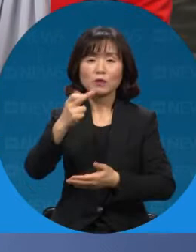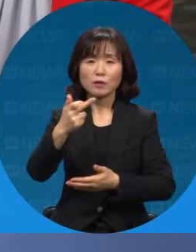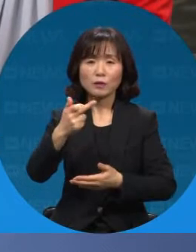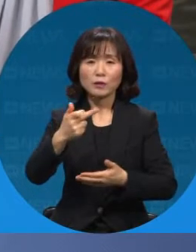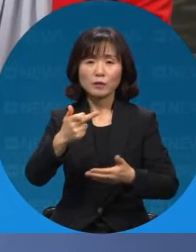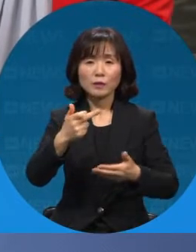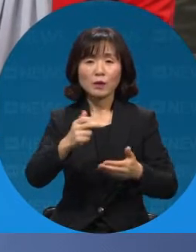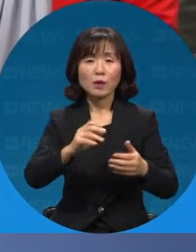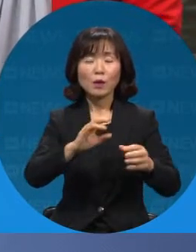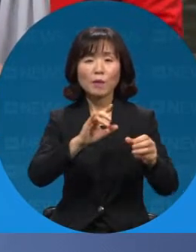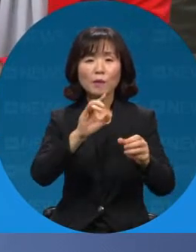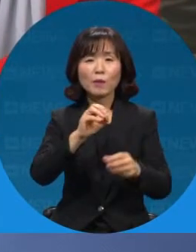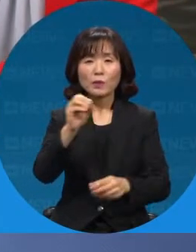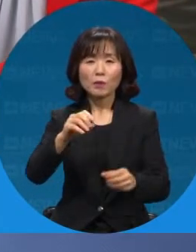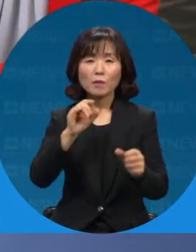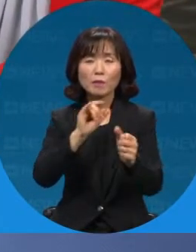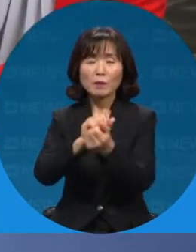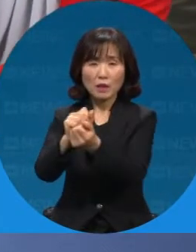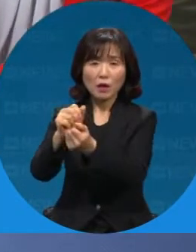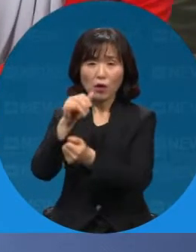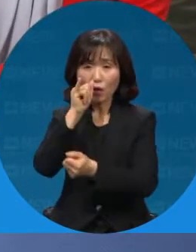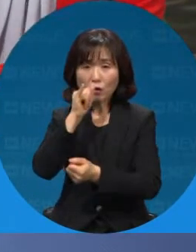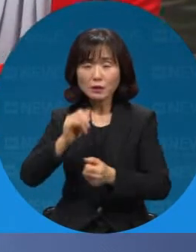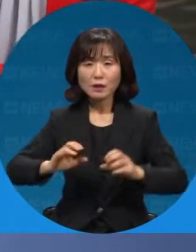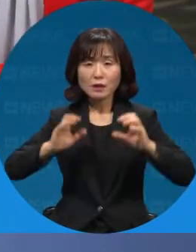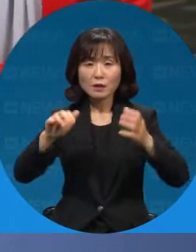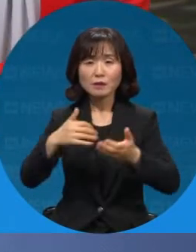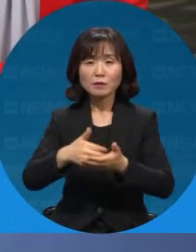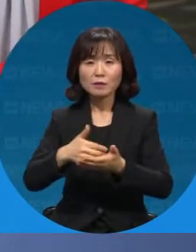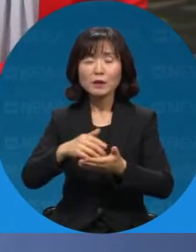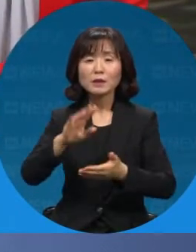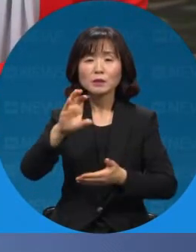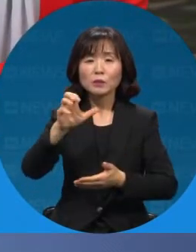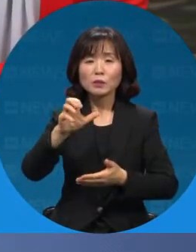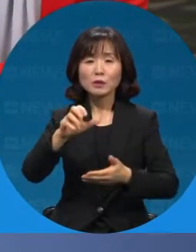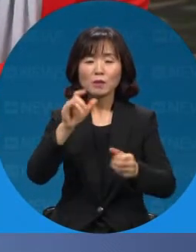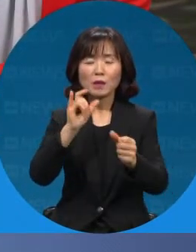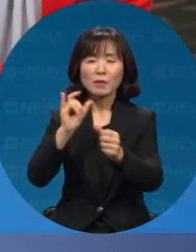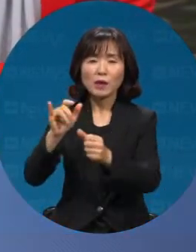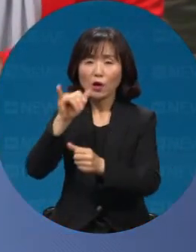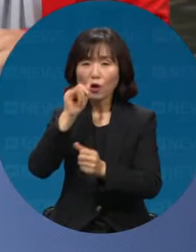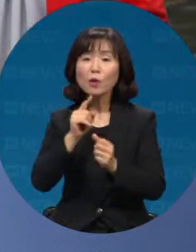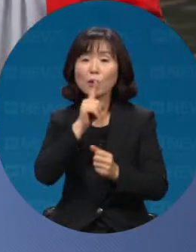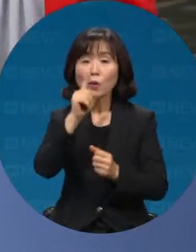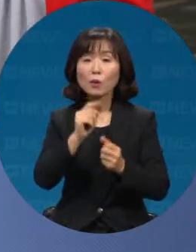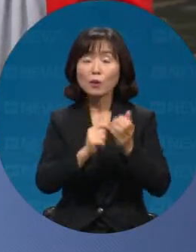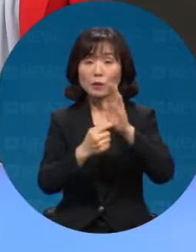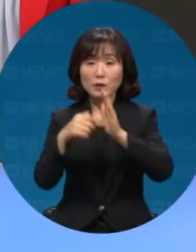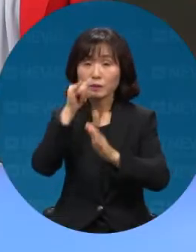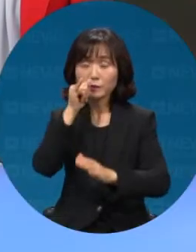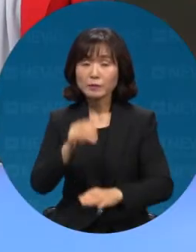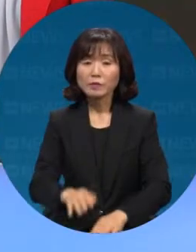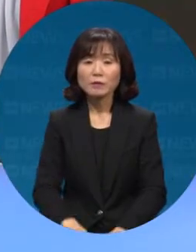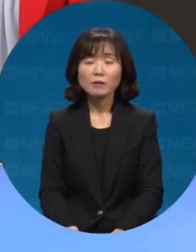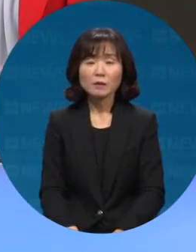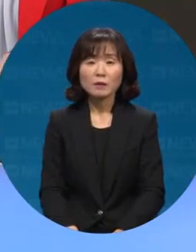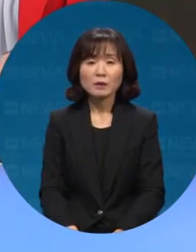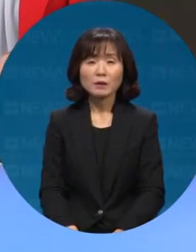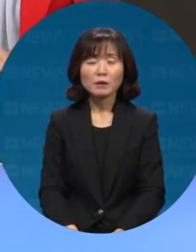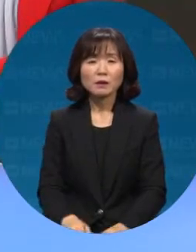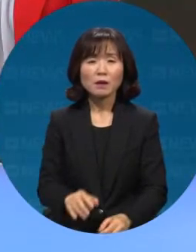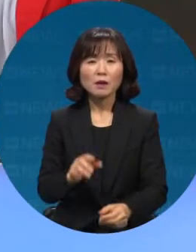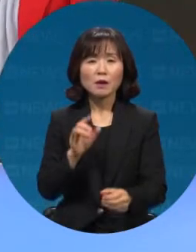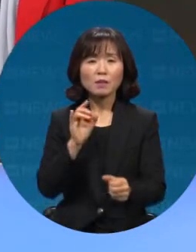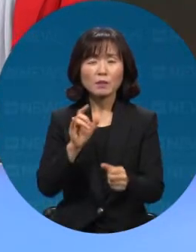감염자가 나온 가운데 전세계적으로 이사 15개국에서 확진 사례가 잇따라 보고되고 있습니다 4 확 씨를 급격히